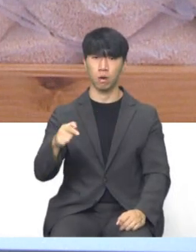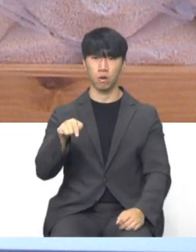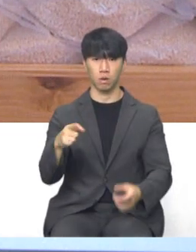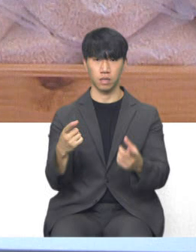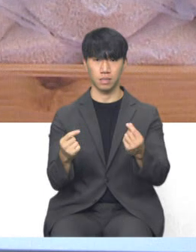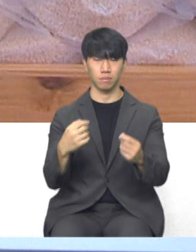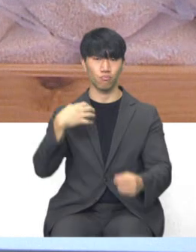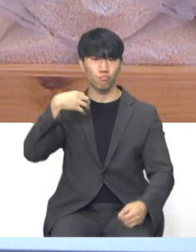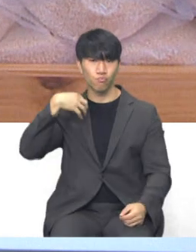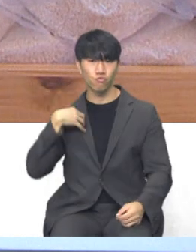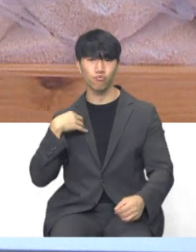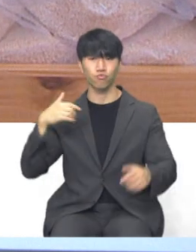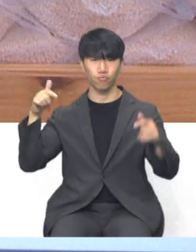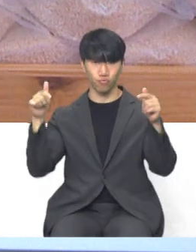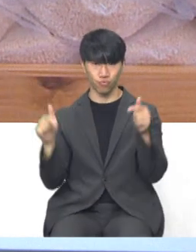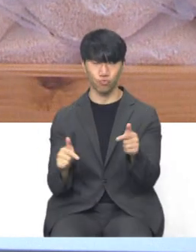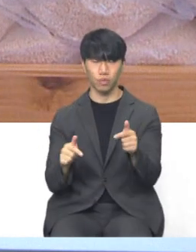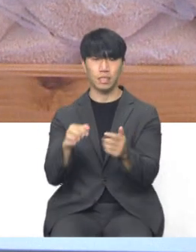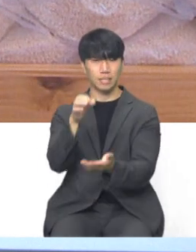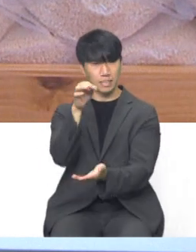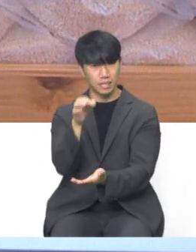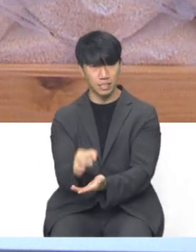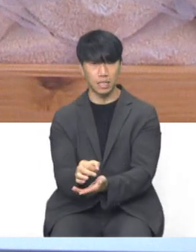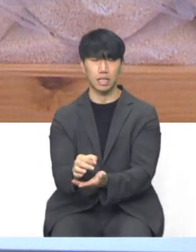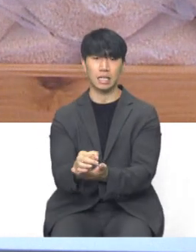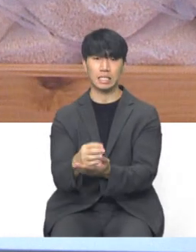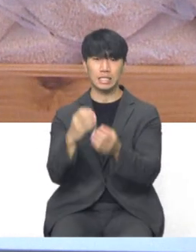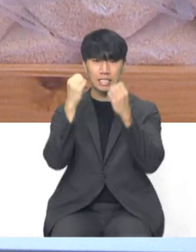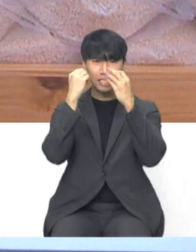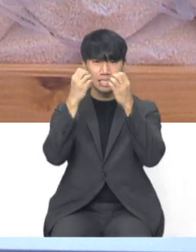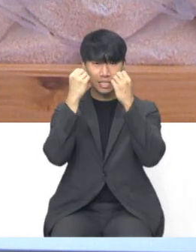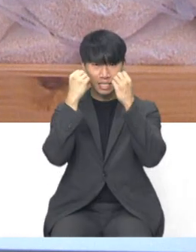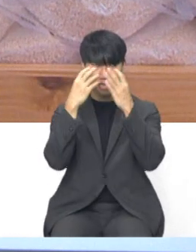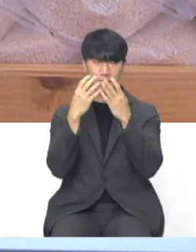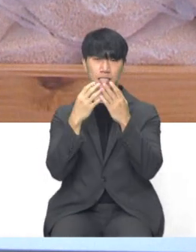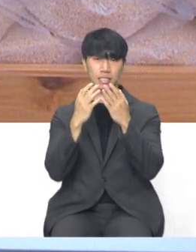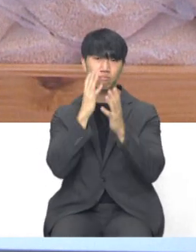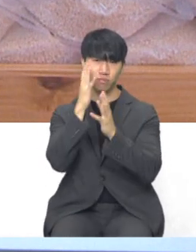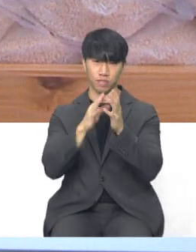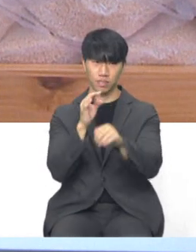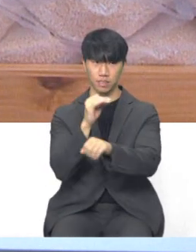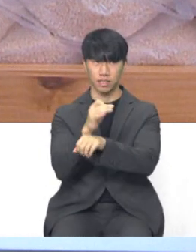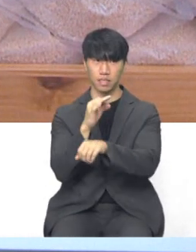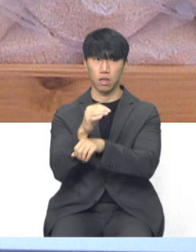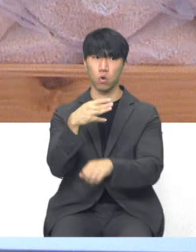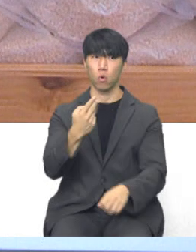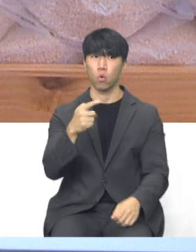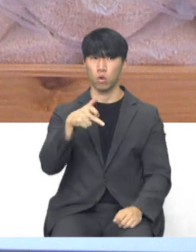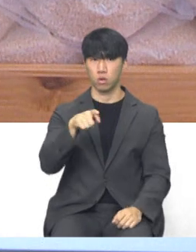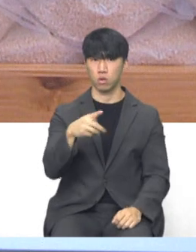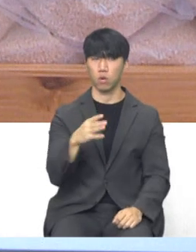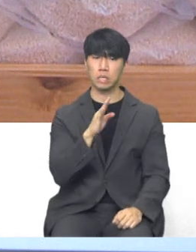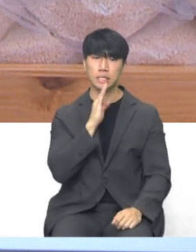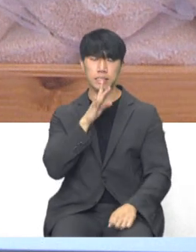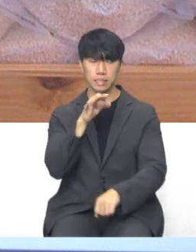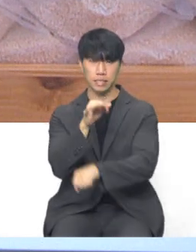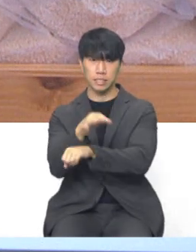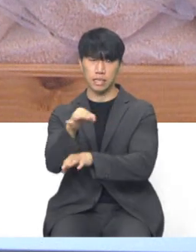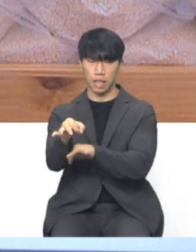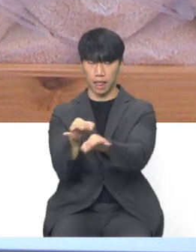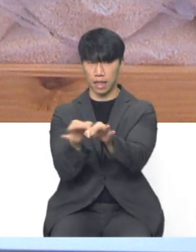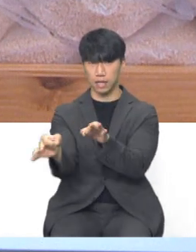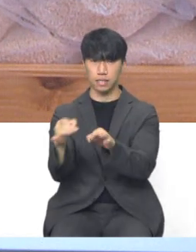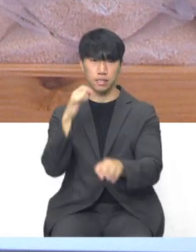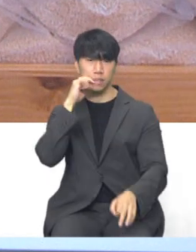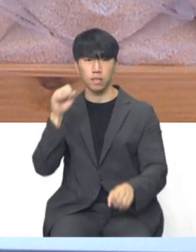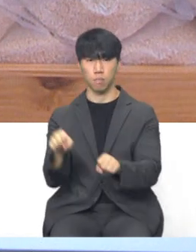주부들의 부담을 덜어줄 저렴한 가격에 싱싱한 식재료를 구입할 수 있는 로컬푸드 직매장이 인기를 끌고 있습니다. 새